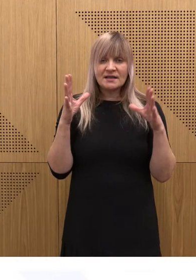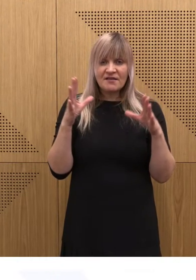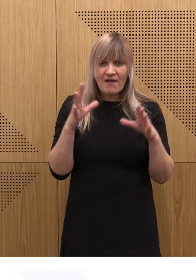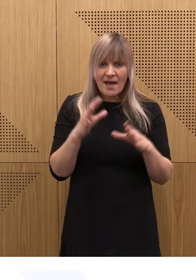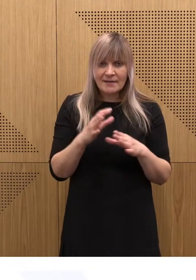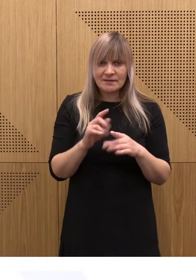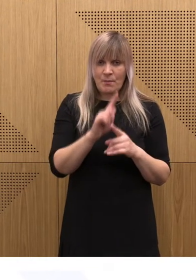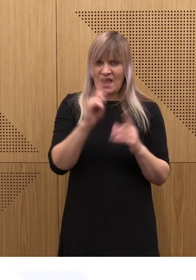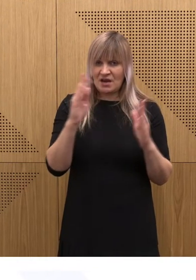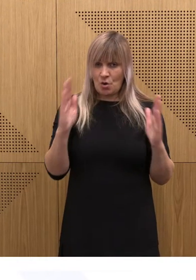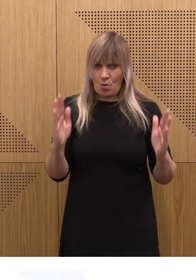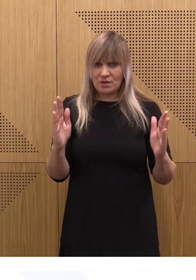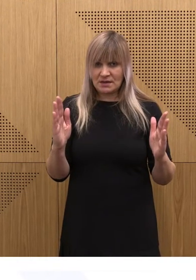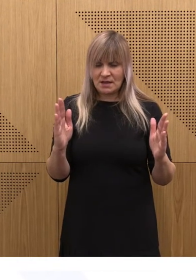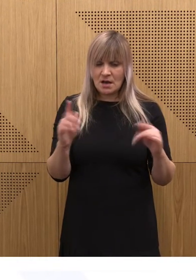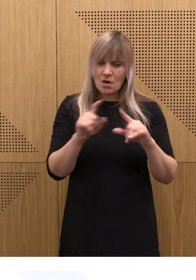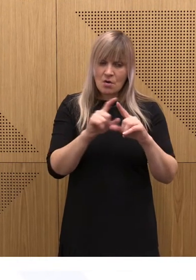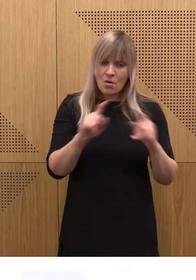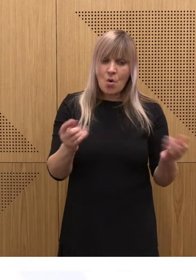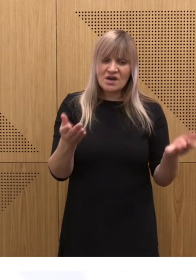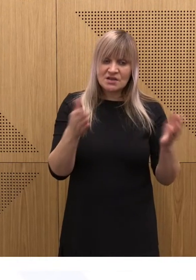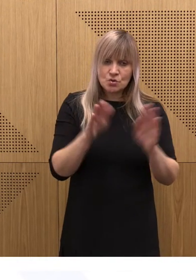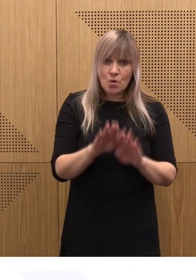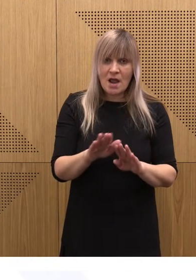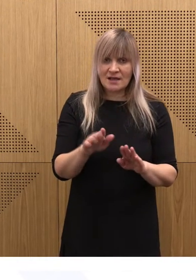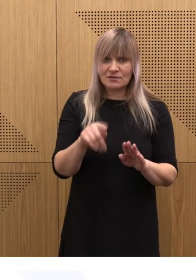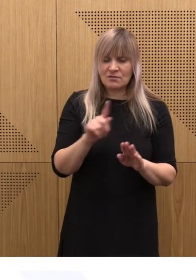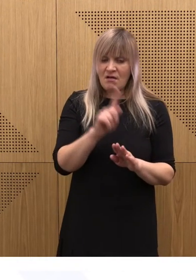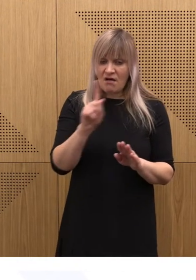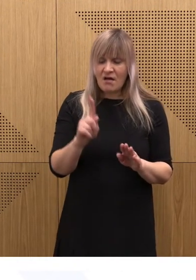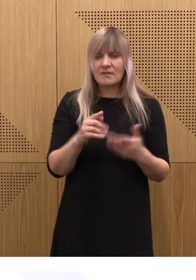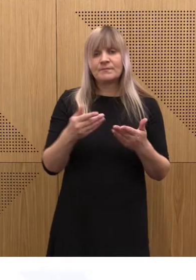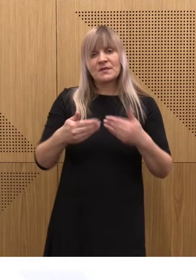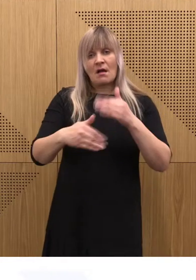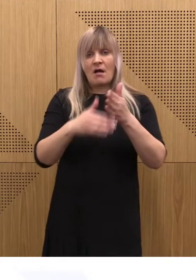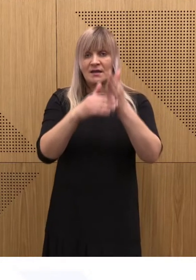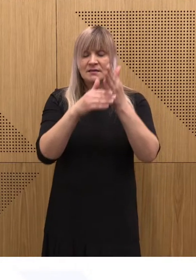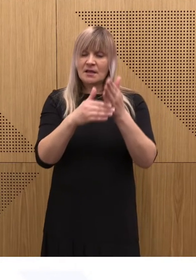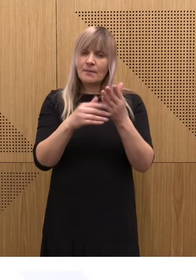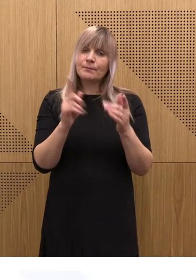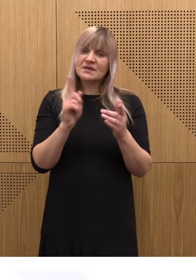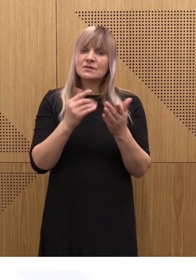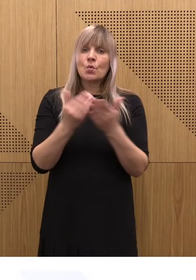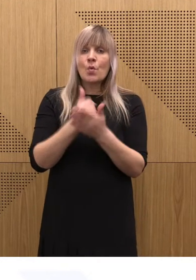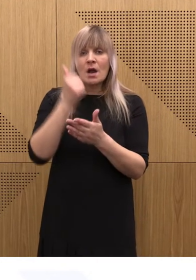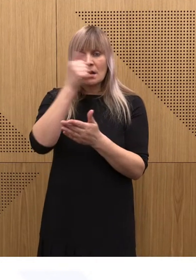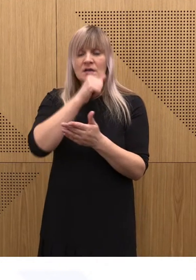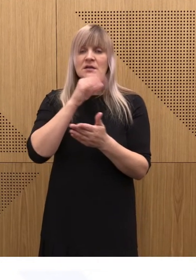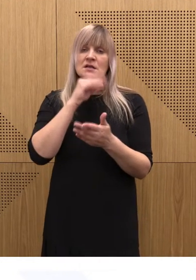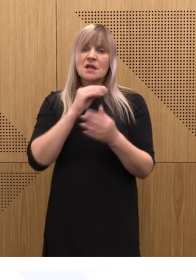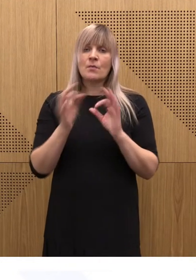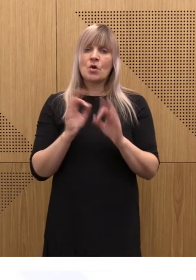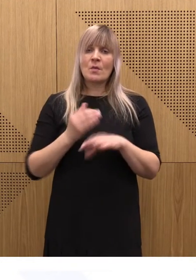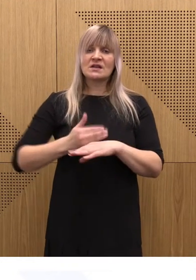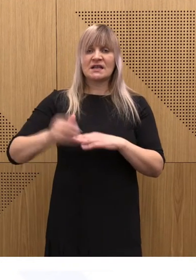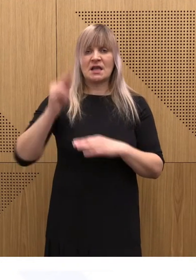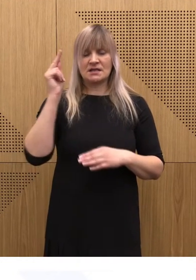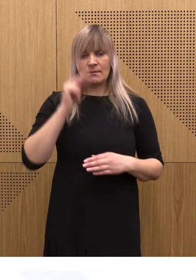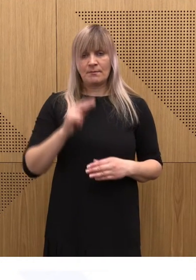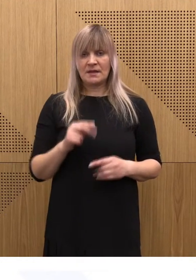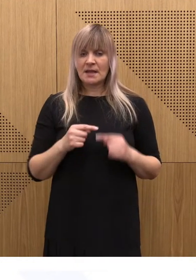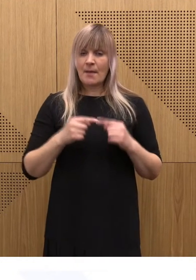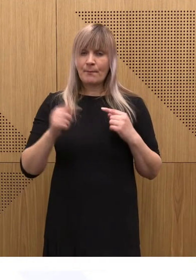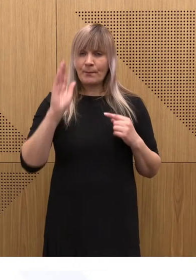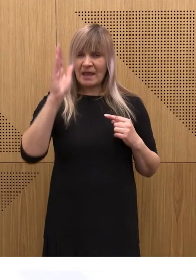sellel perioodil, kus ka siis koolid on suletud, aitab kaasa sellele, et me uuel aastal saame normaalselt õppetööga edasi minna.